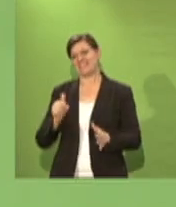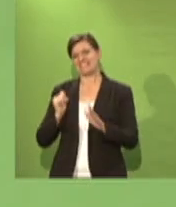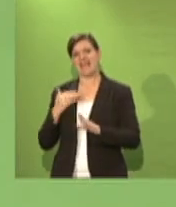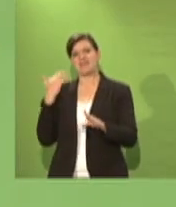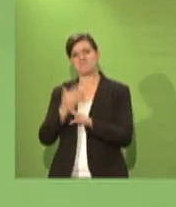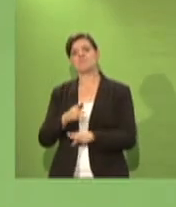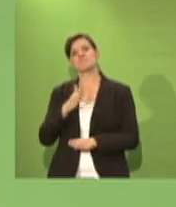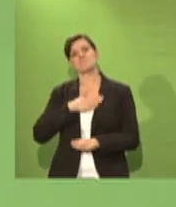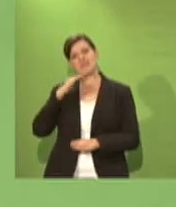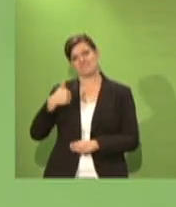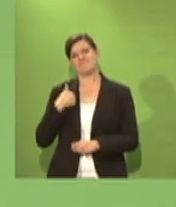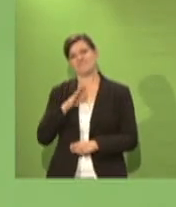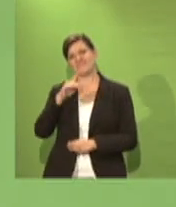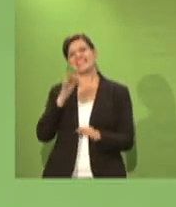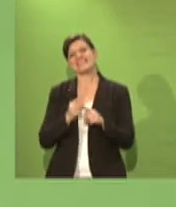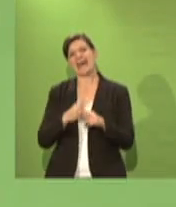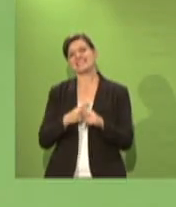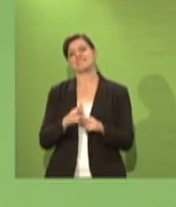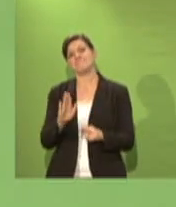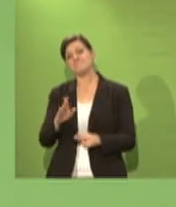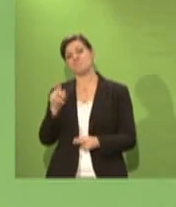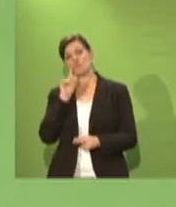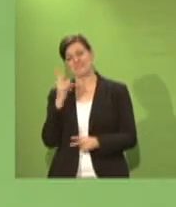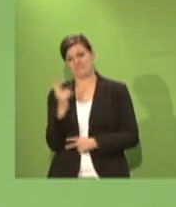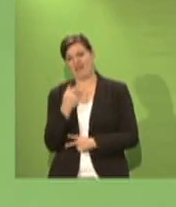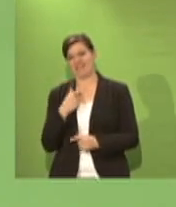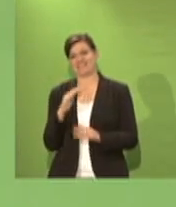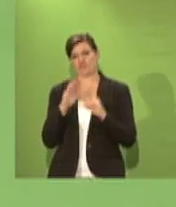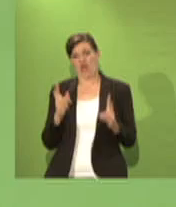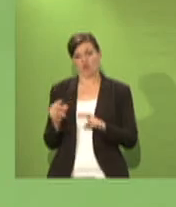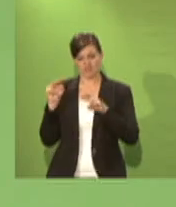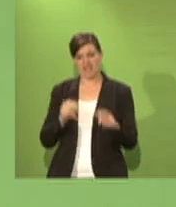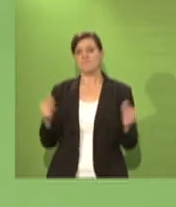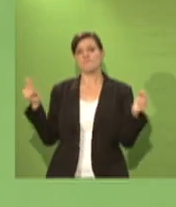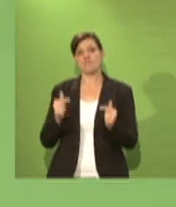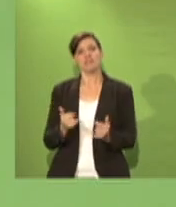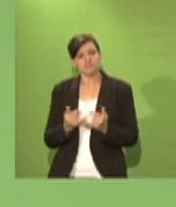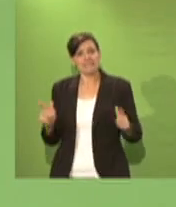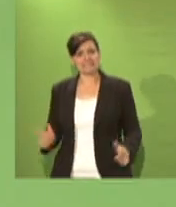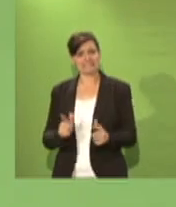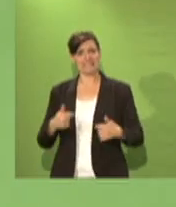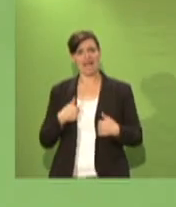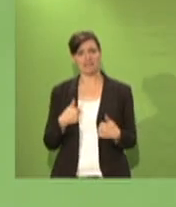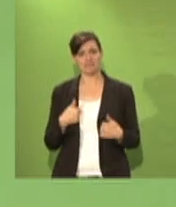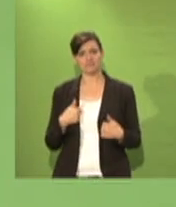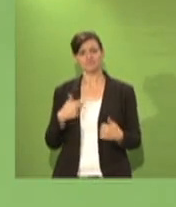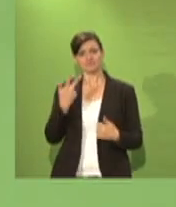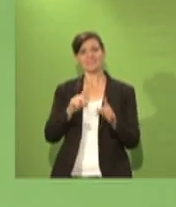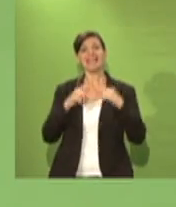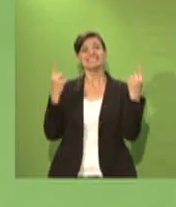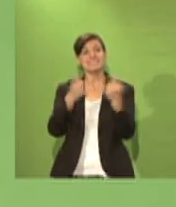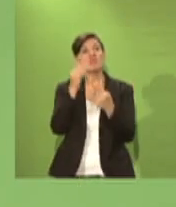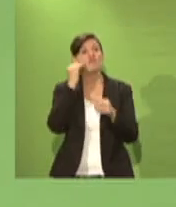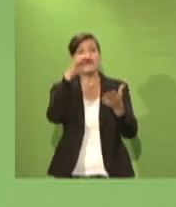Haus gepflegt. Da war Platz, ich hatte die Zeit und das ist auf dem Land möglich. In einer Drei-Zimmer-Wohnung in der